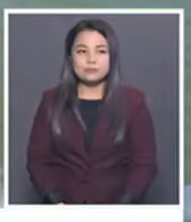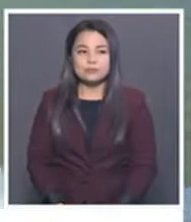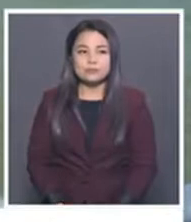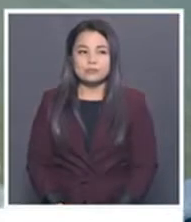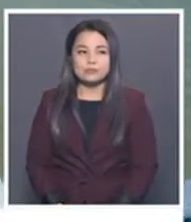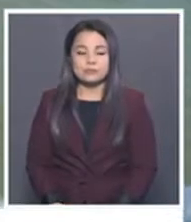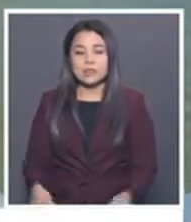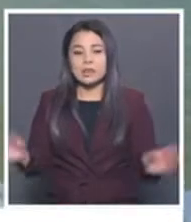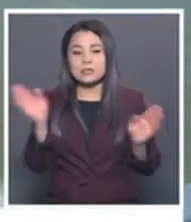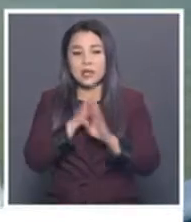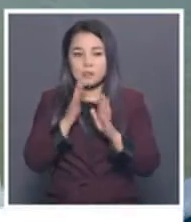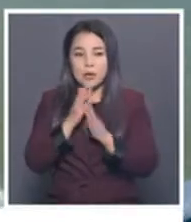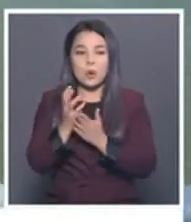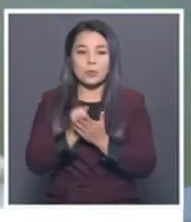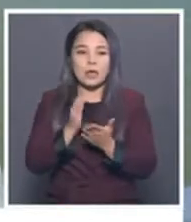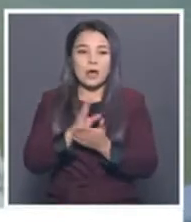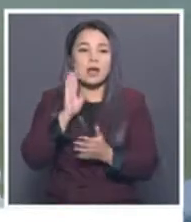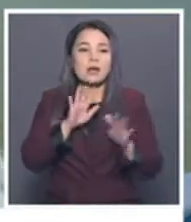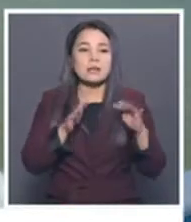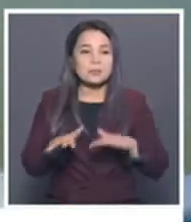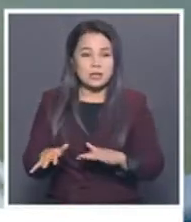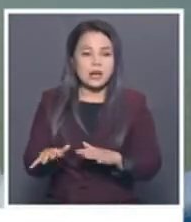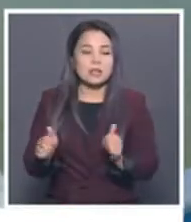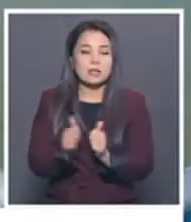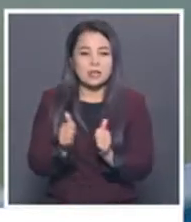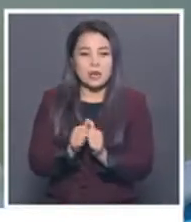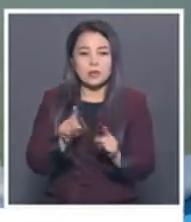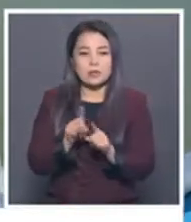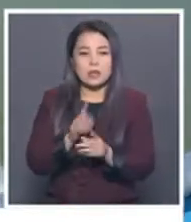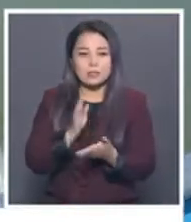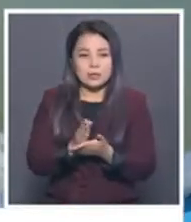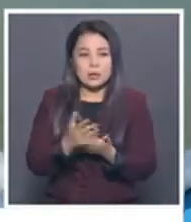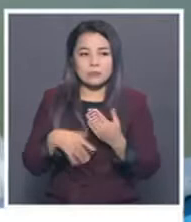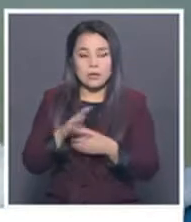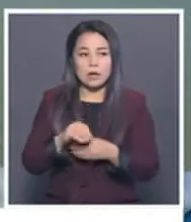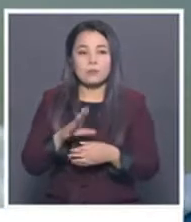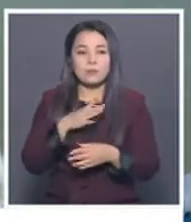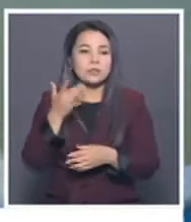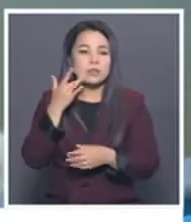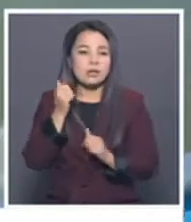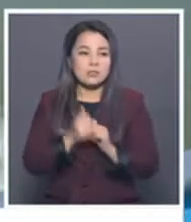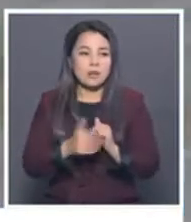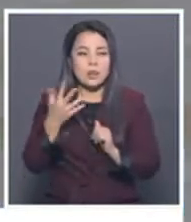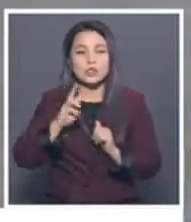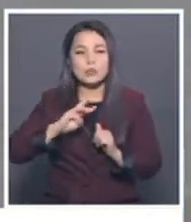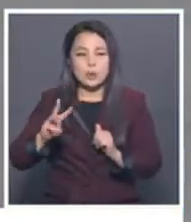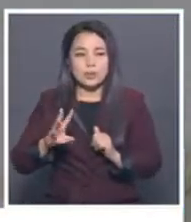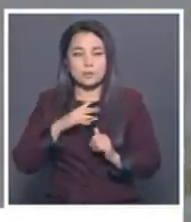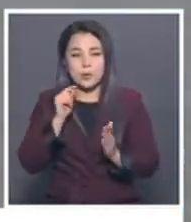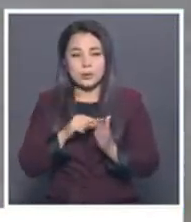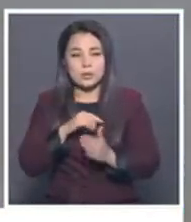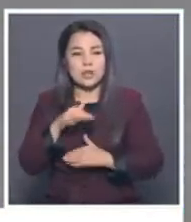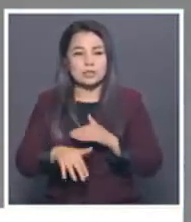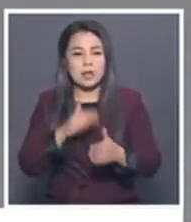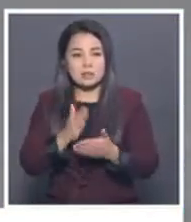Табиғи қорық Каспий теңізінің сағасында орналасқан, әрі әлемдік құс жолының бойында тұр. Маусымында мұнда 5 миллионға жуық құскелет,